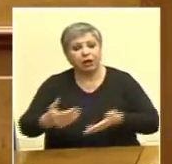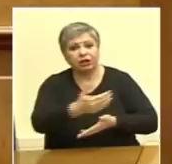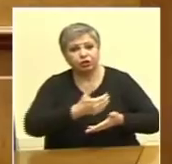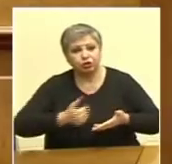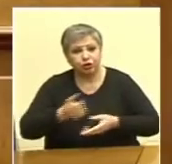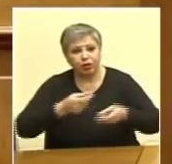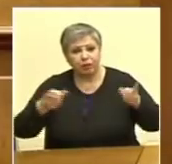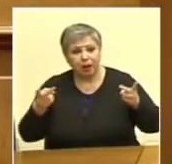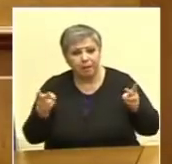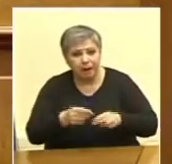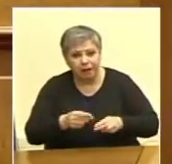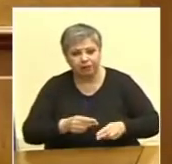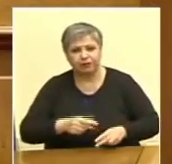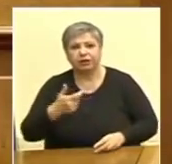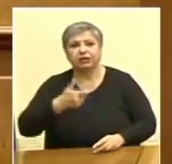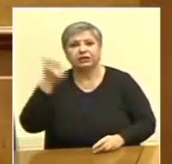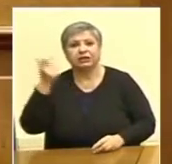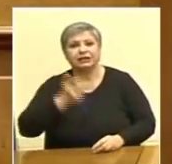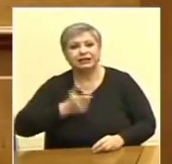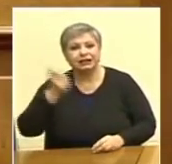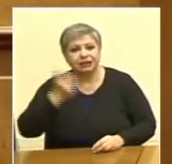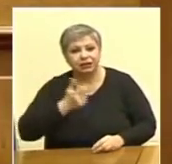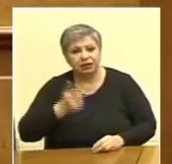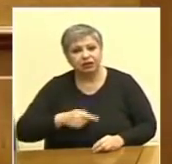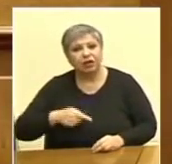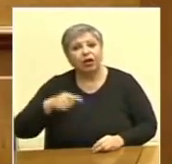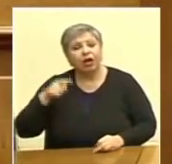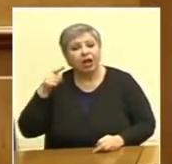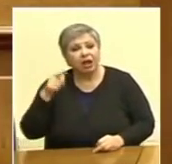στις συντάξεις τους, περικοπές που εσείς φέρνατε για πολλά χρόνια.